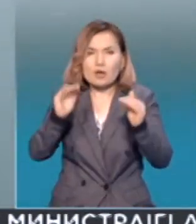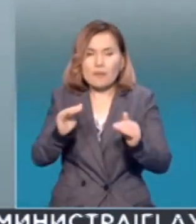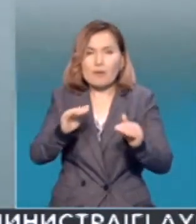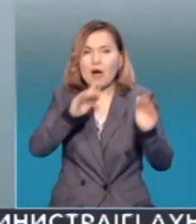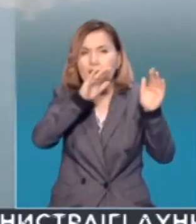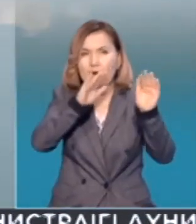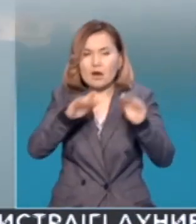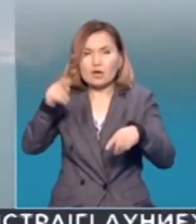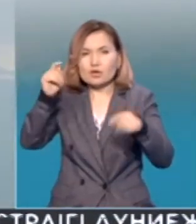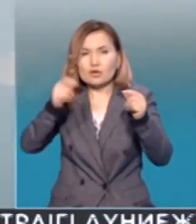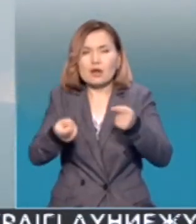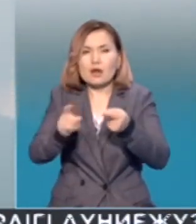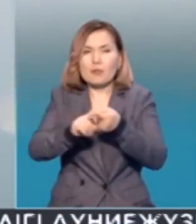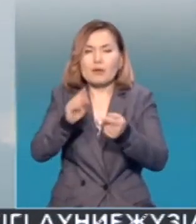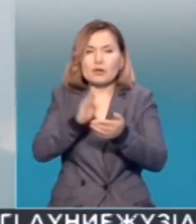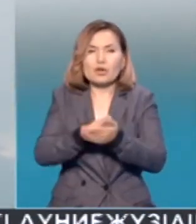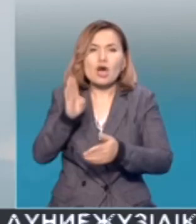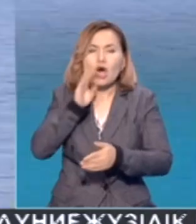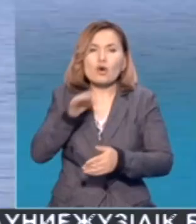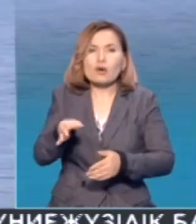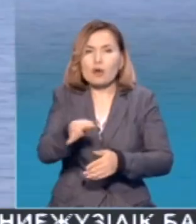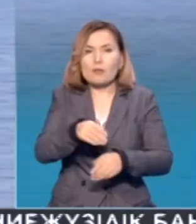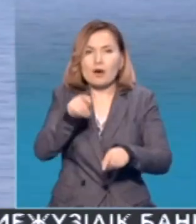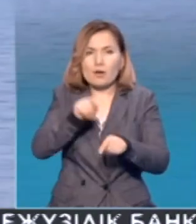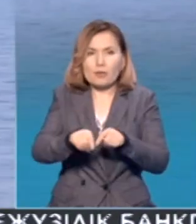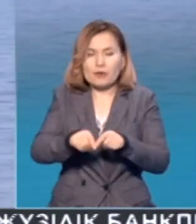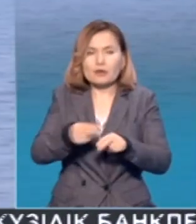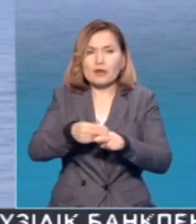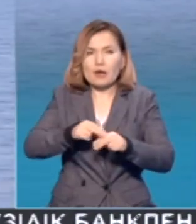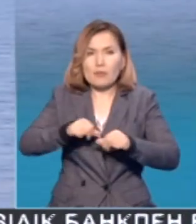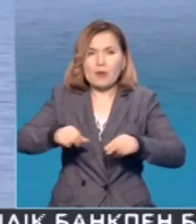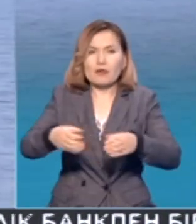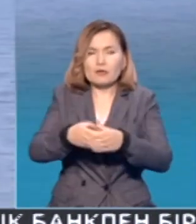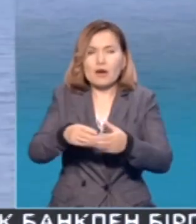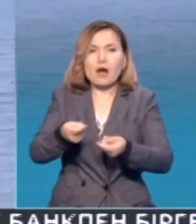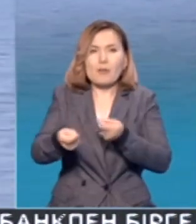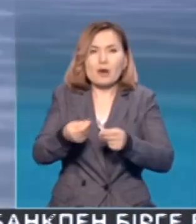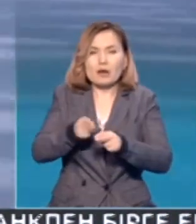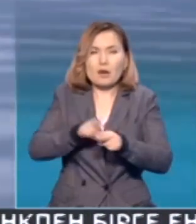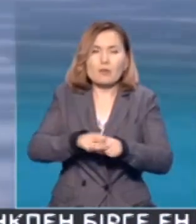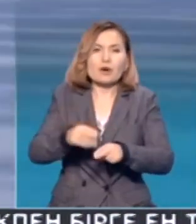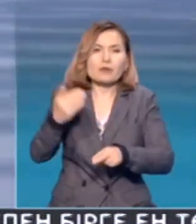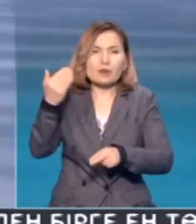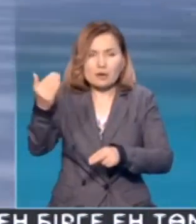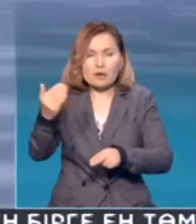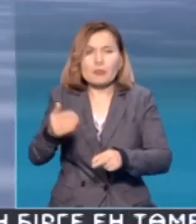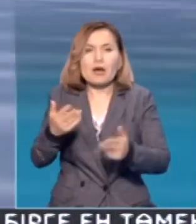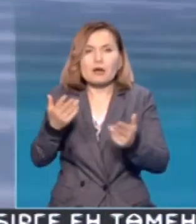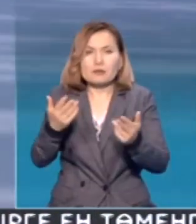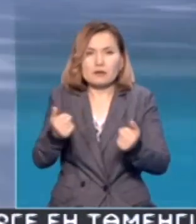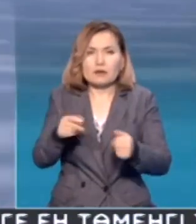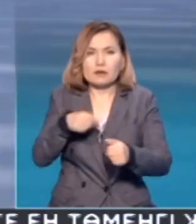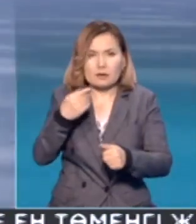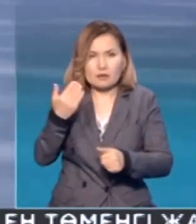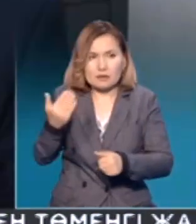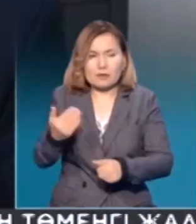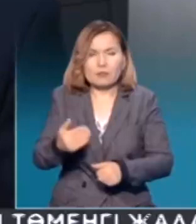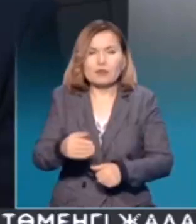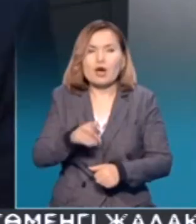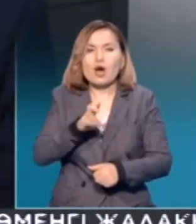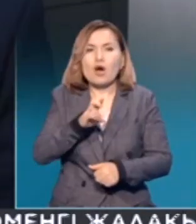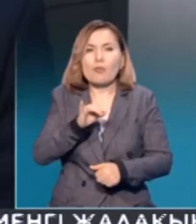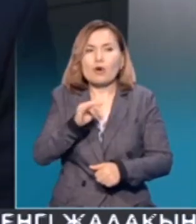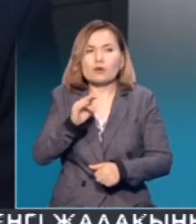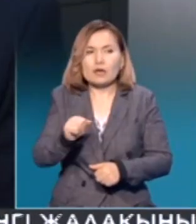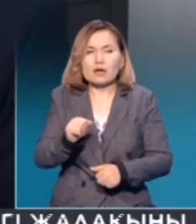тікелей тәуелді. Өңірдегі өзен көлдерге мониторинг жасайтын инспекция басшысы да гидрологтың пікірімен келіседі. Бұқтырма су қоймасының